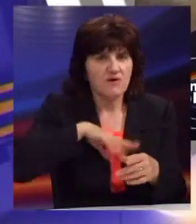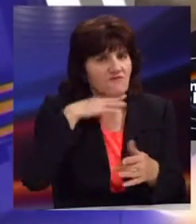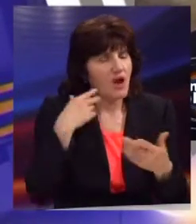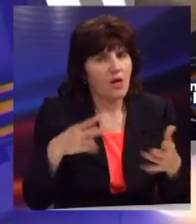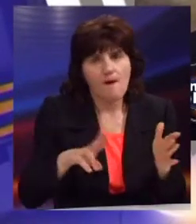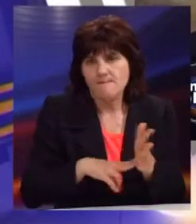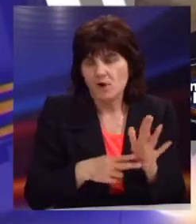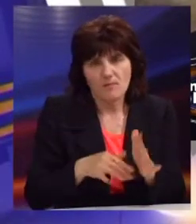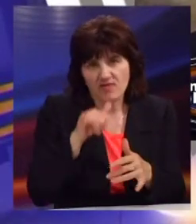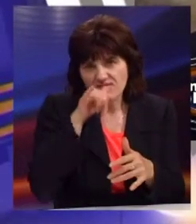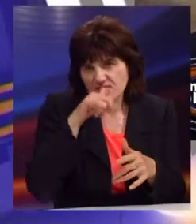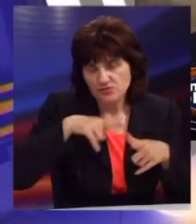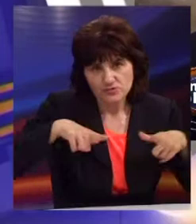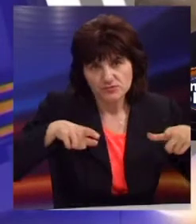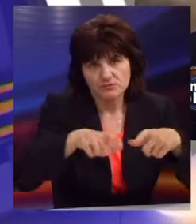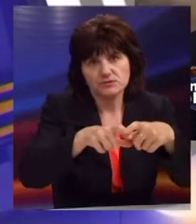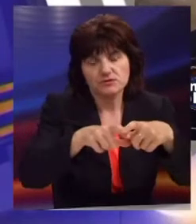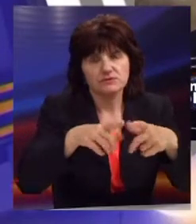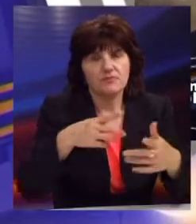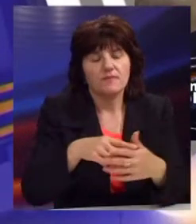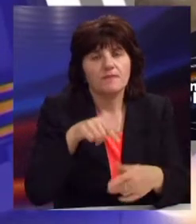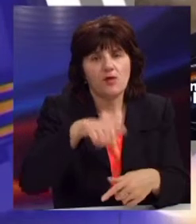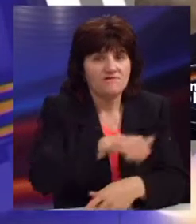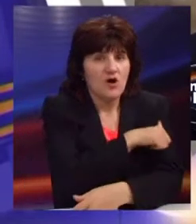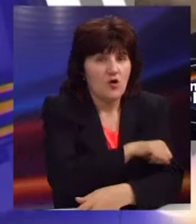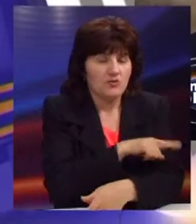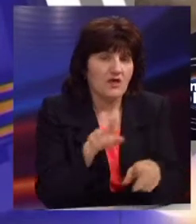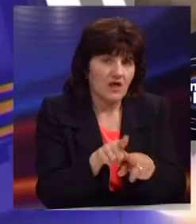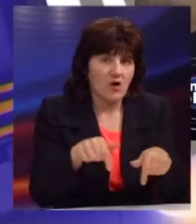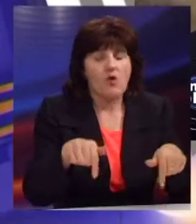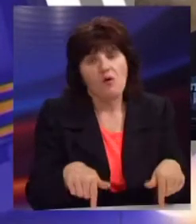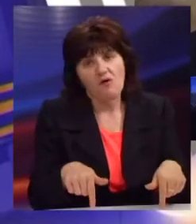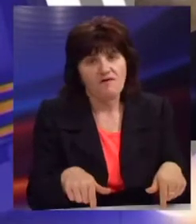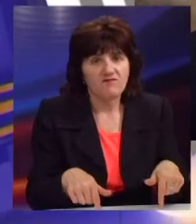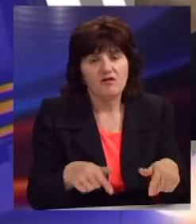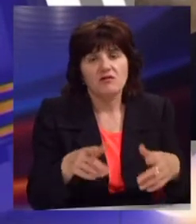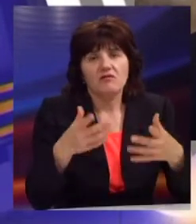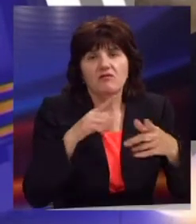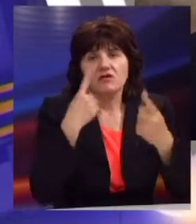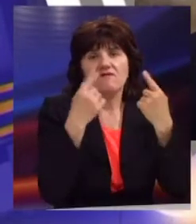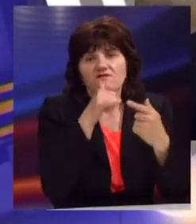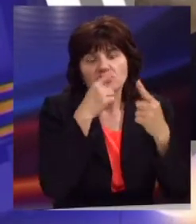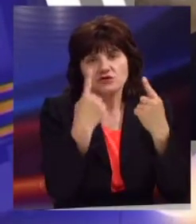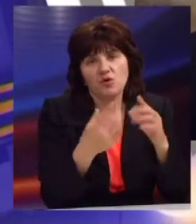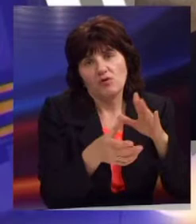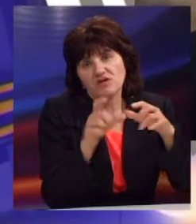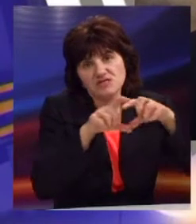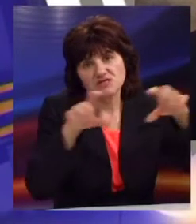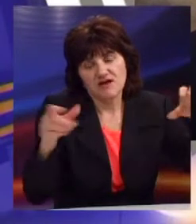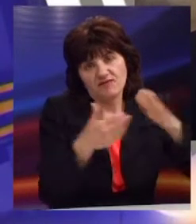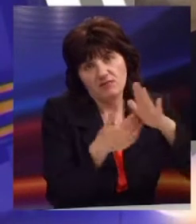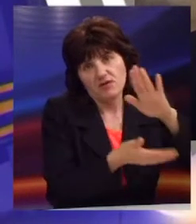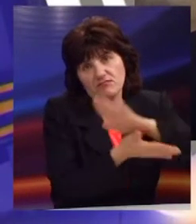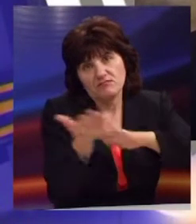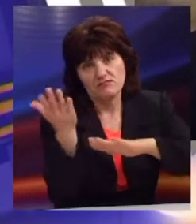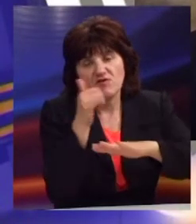i sa navodnjavanjem, pa čak i ovakvim godinama kao što je ova i sa odvodnjavanjem, ja očekujem od ovog